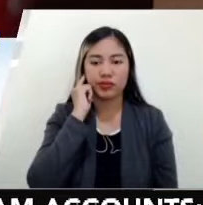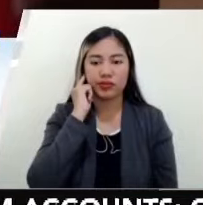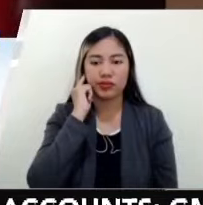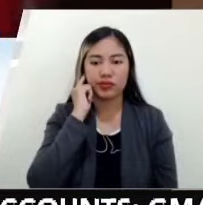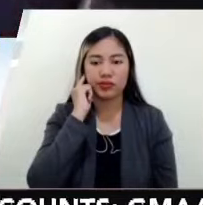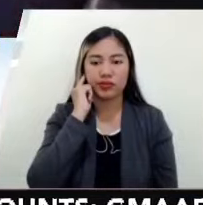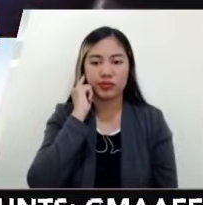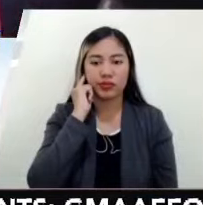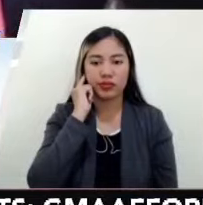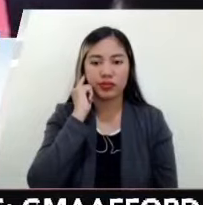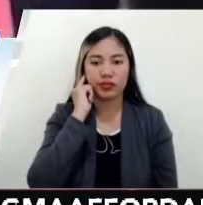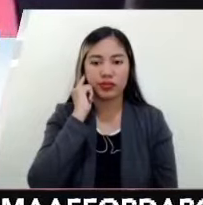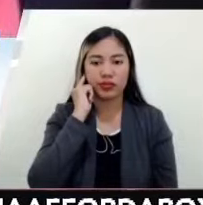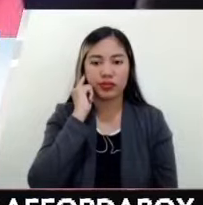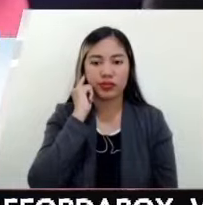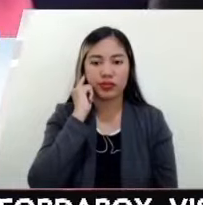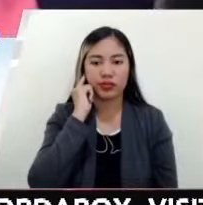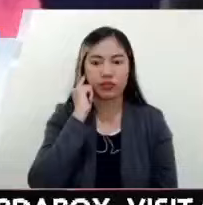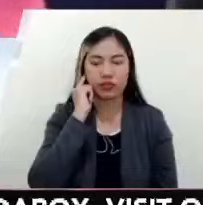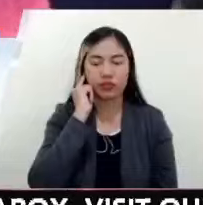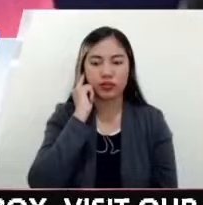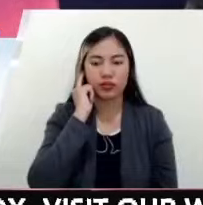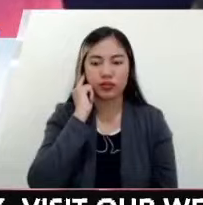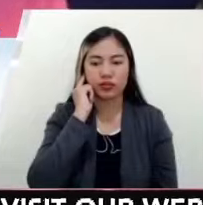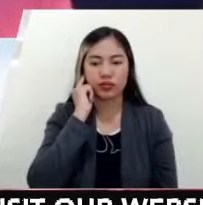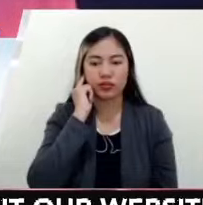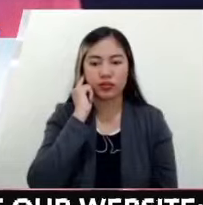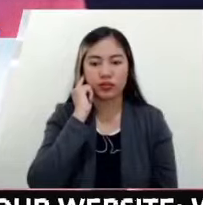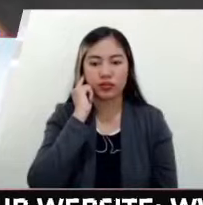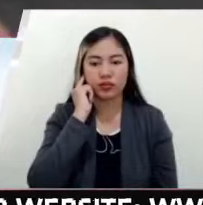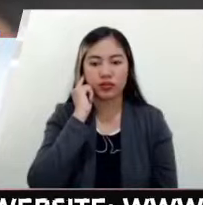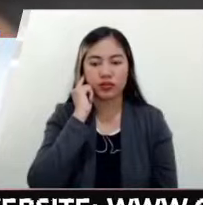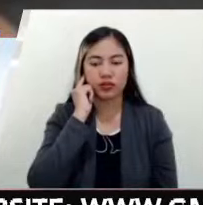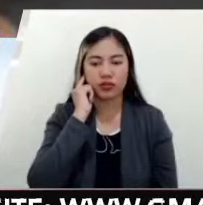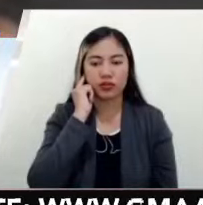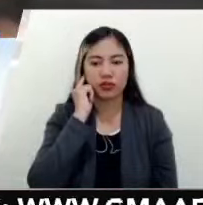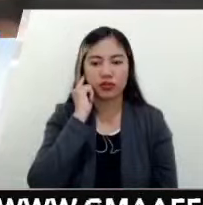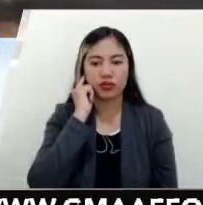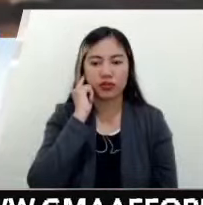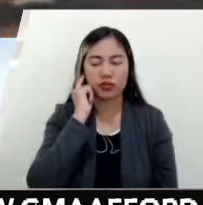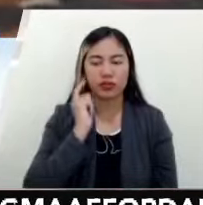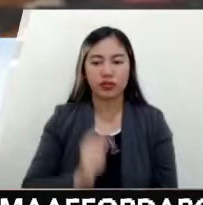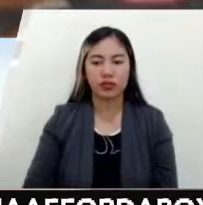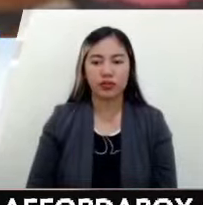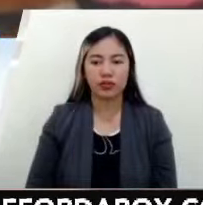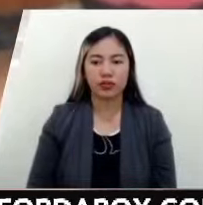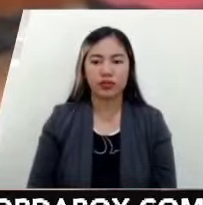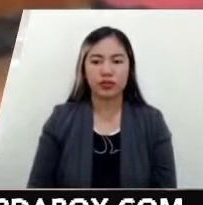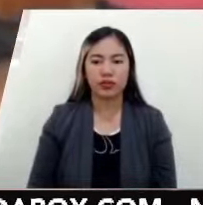kumuha ng permit alinsunod sa memorandum ng Department of Social Welfare and Development.